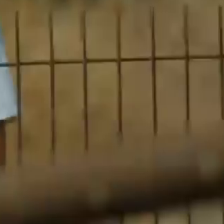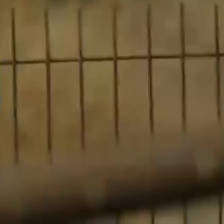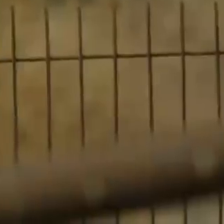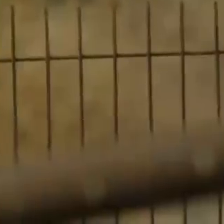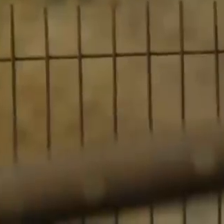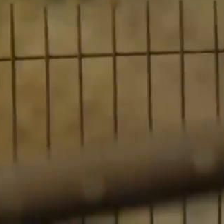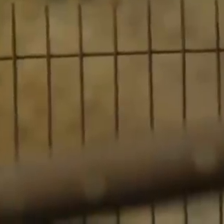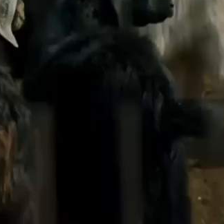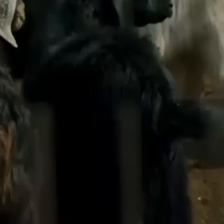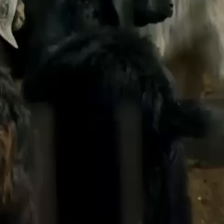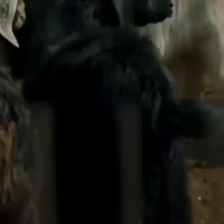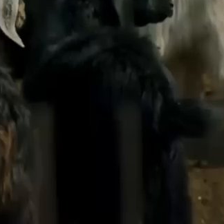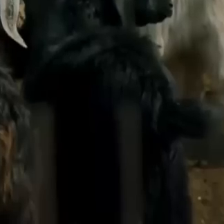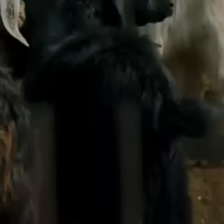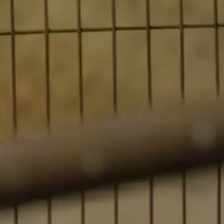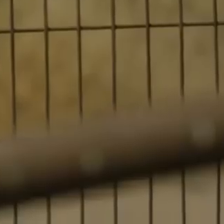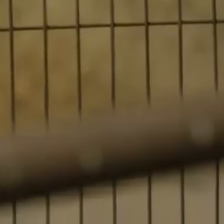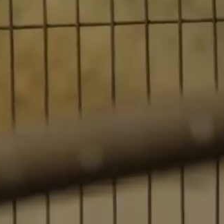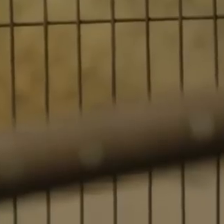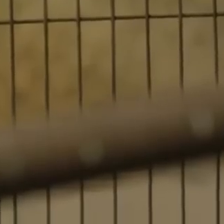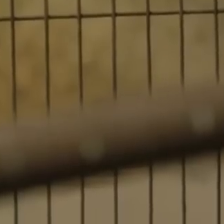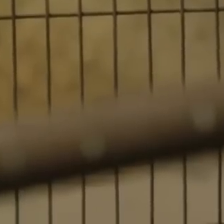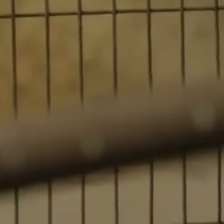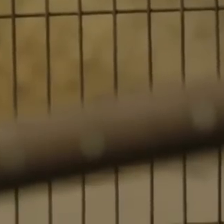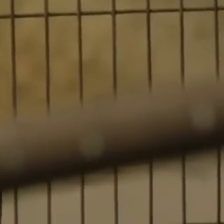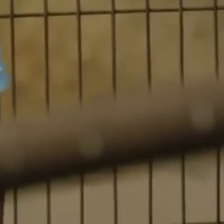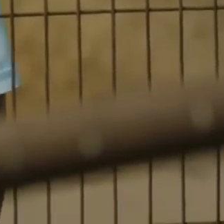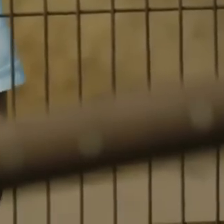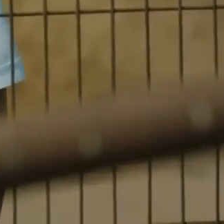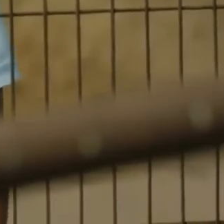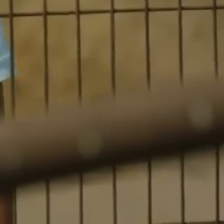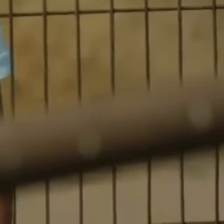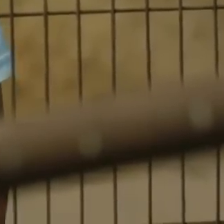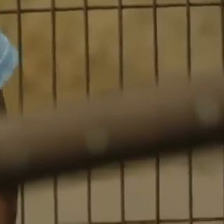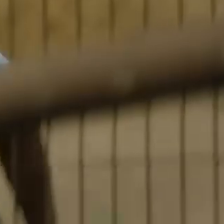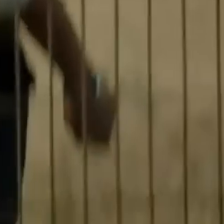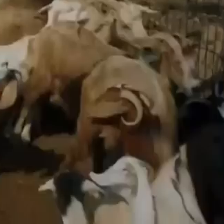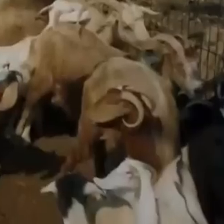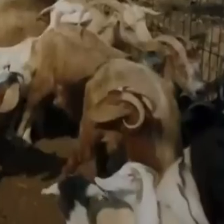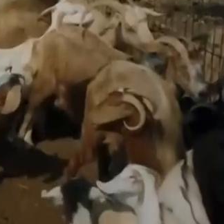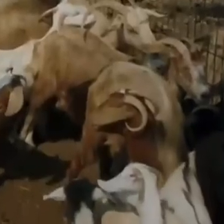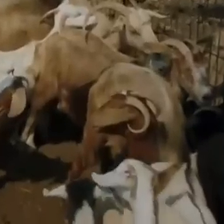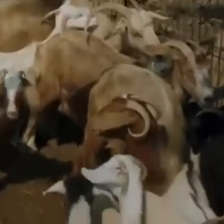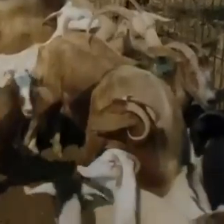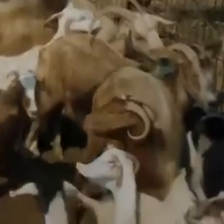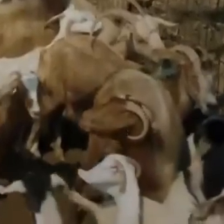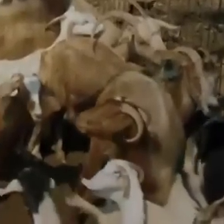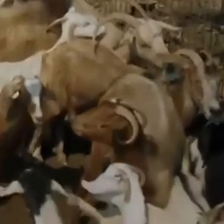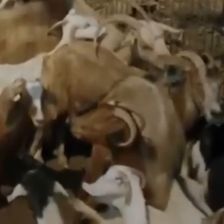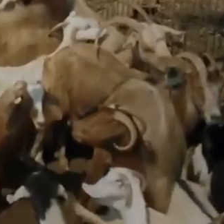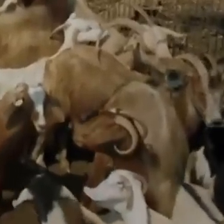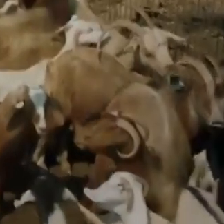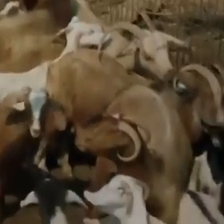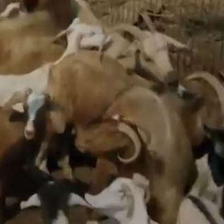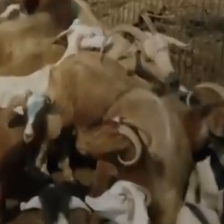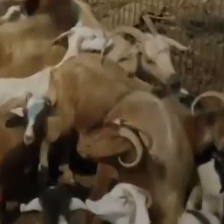uzaklaştı. Emin keçilere direksiyon çevirir gibi yaparak arabayı soruyor. Söyleyeyim vereceğim dediği yeşil ağaç dalını gösterip uzattı,